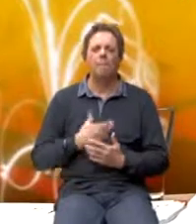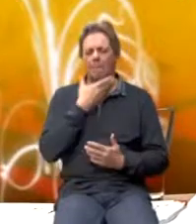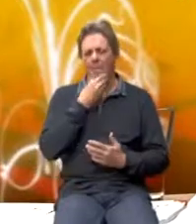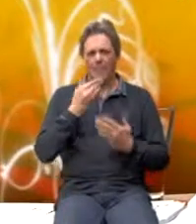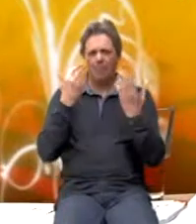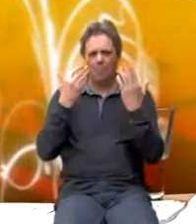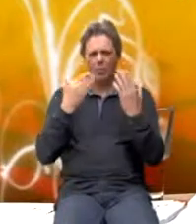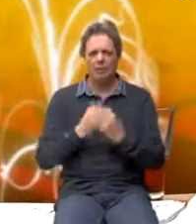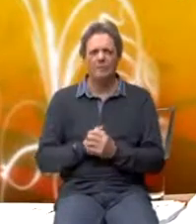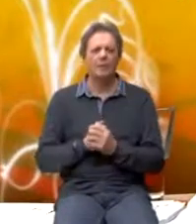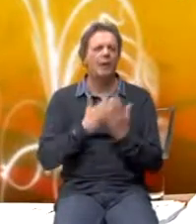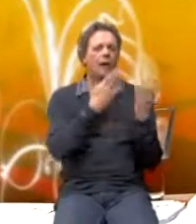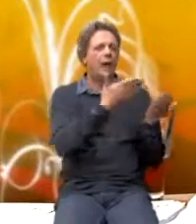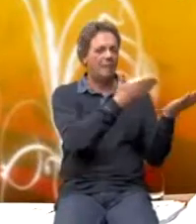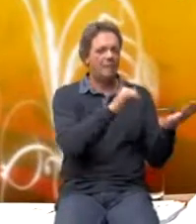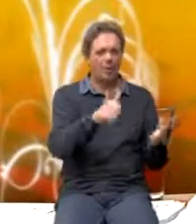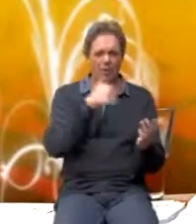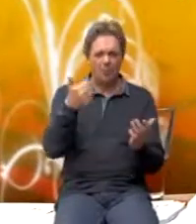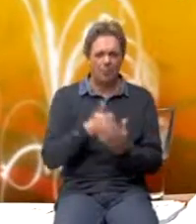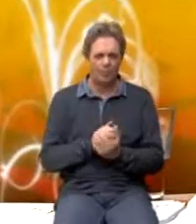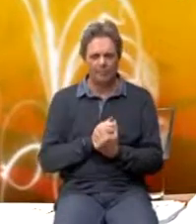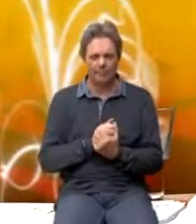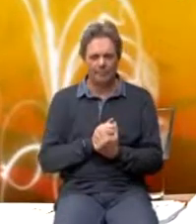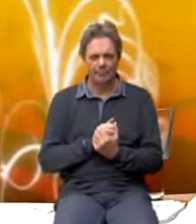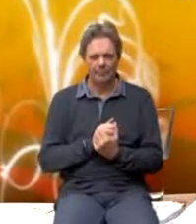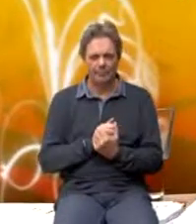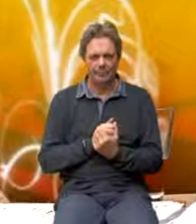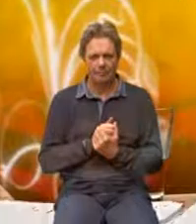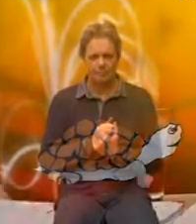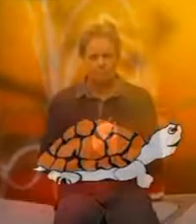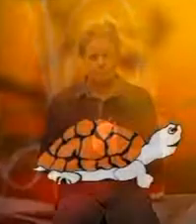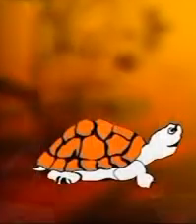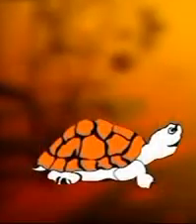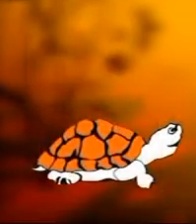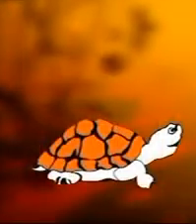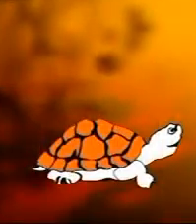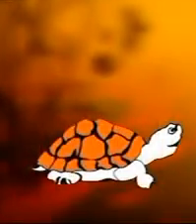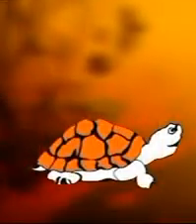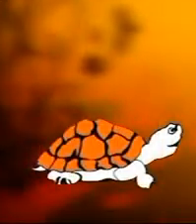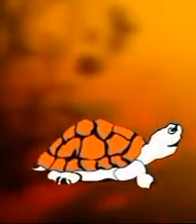dragi gledatelji. Hvala vam još jednom, dragi moji gosti. Hvala vam.